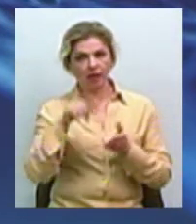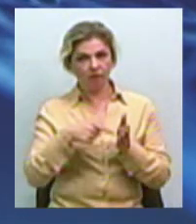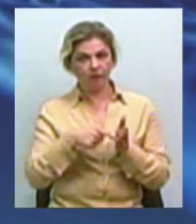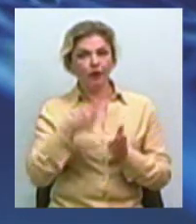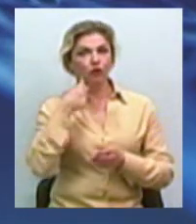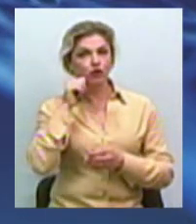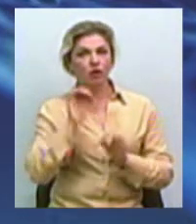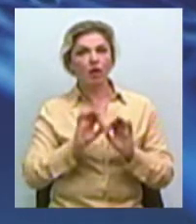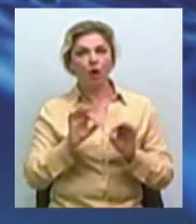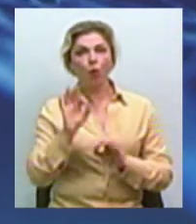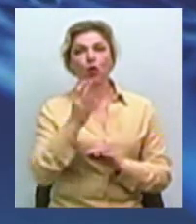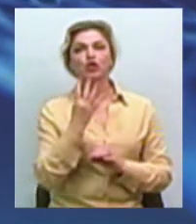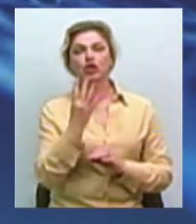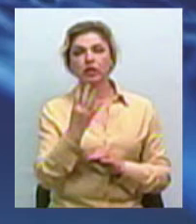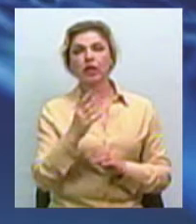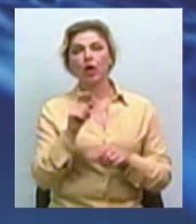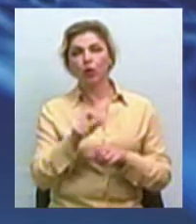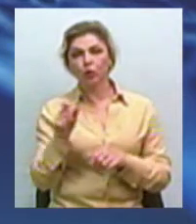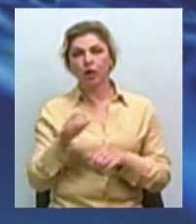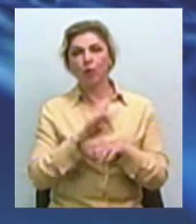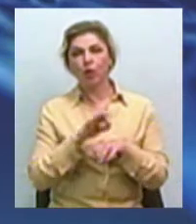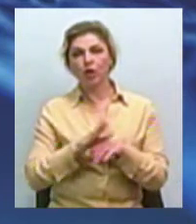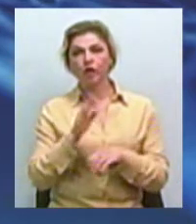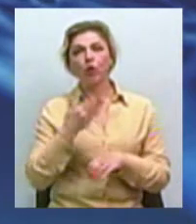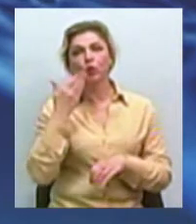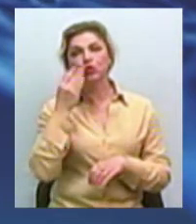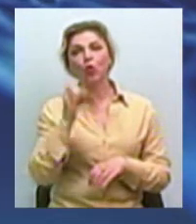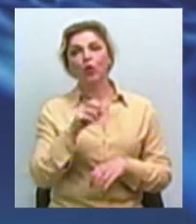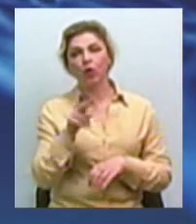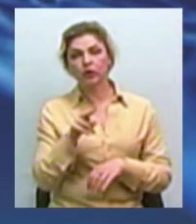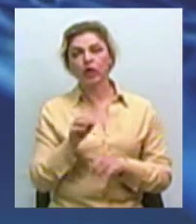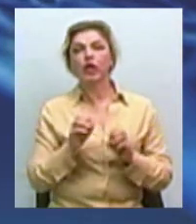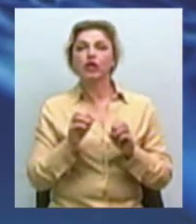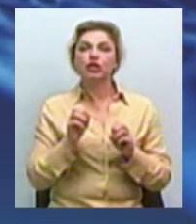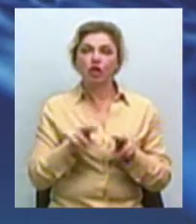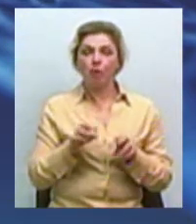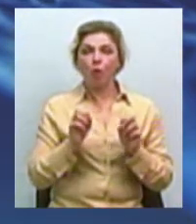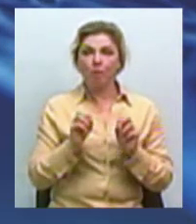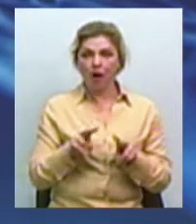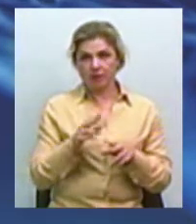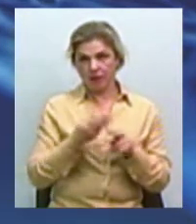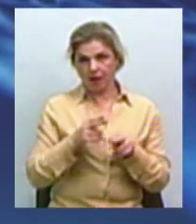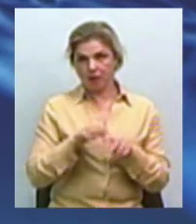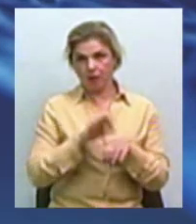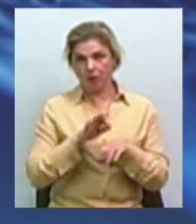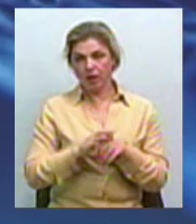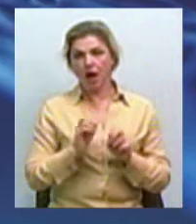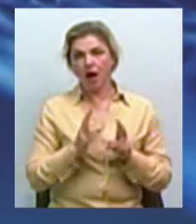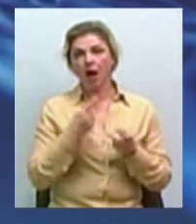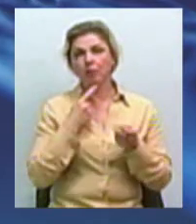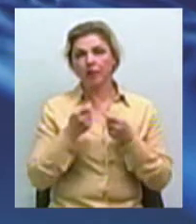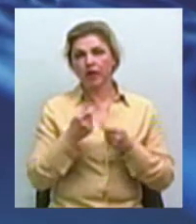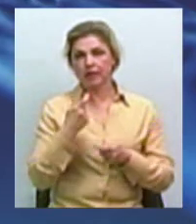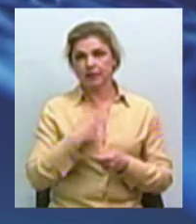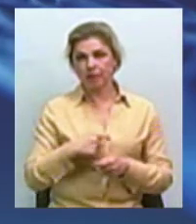розповів про 4 хворих на дифтерію в Ужгороді. Чим небезпечне захворювання на дифтерію і як убезпечити себе і своїх близьких